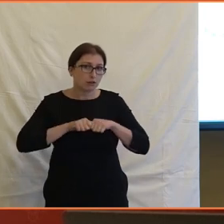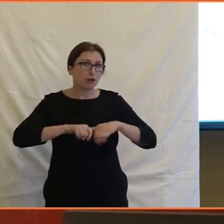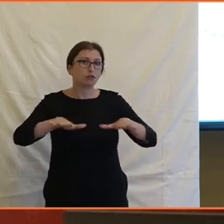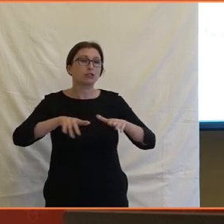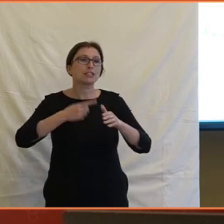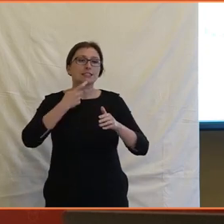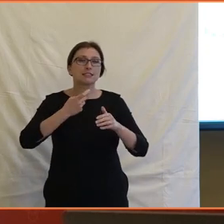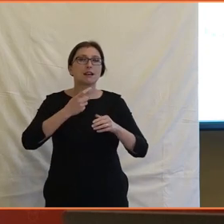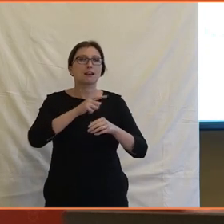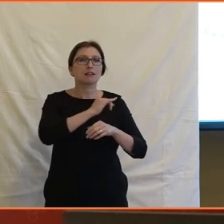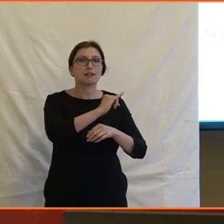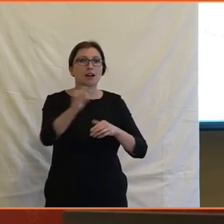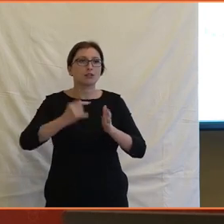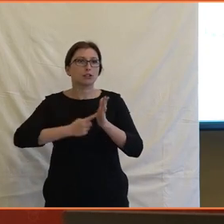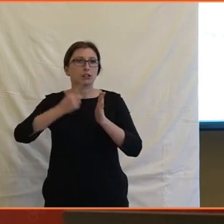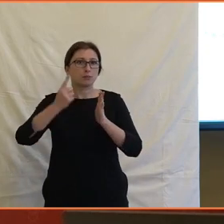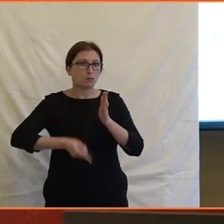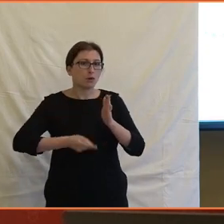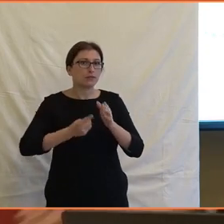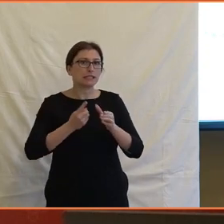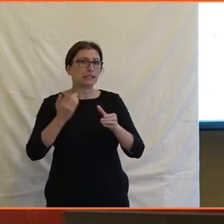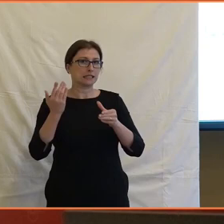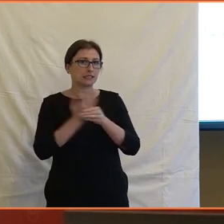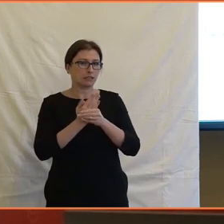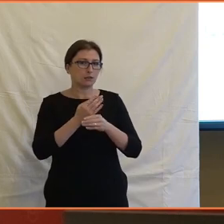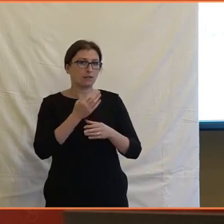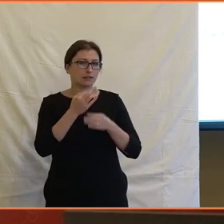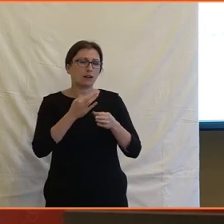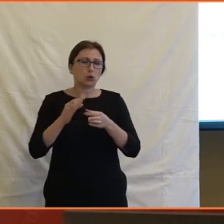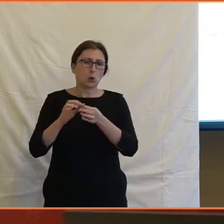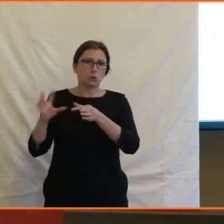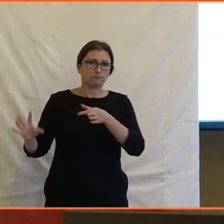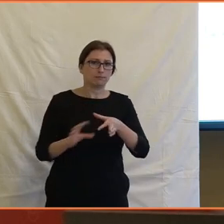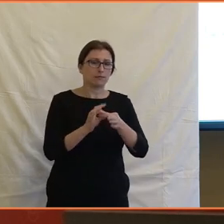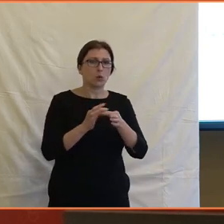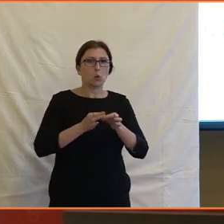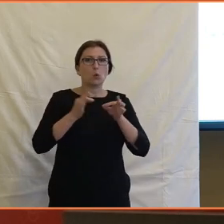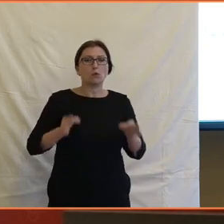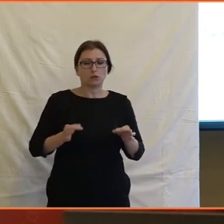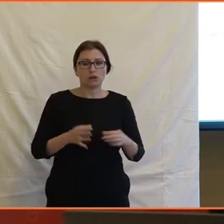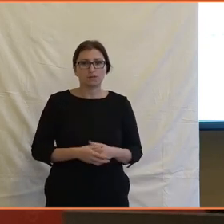povinných datových schránek se týká, možná já uvedu celý kontext, aby to bylo jasné,